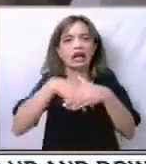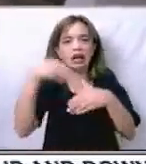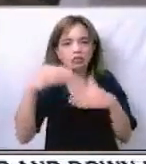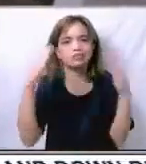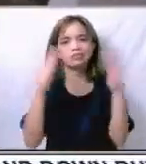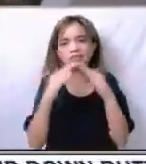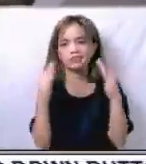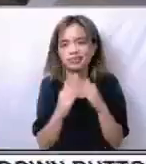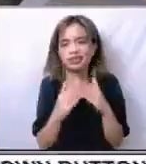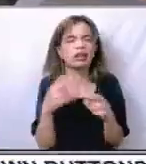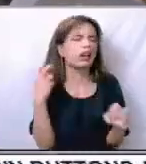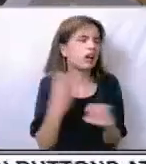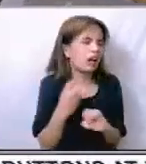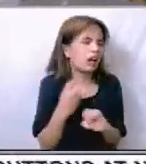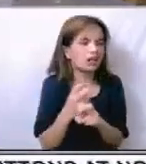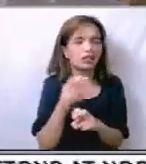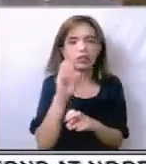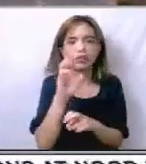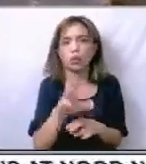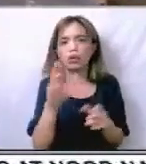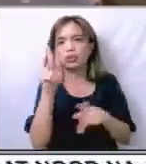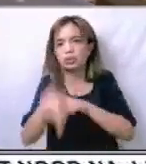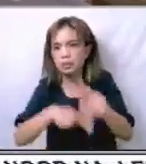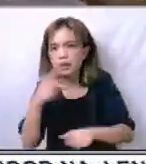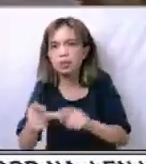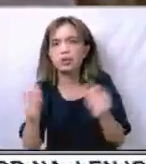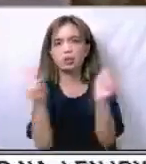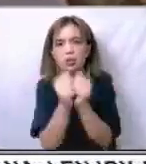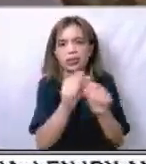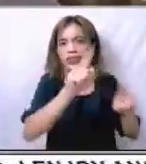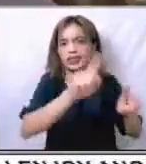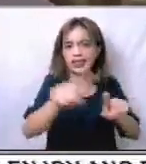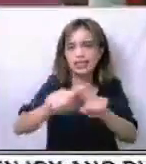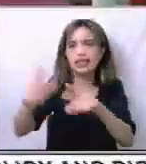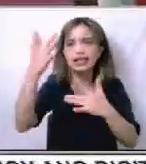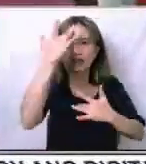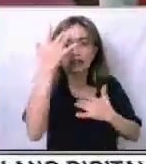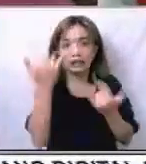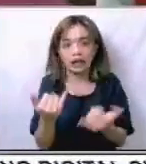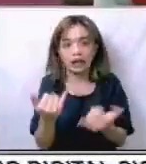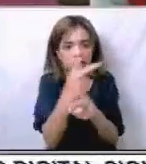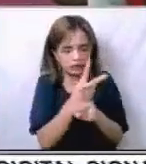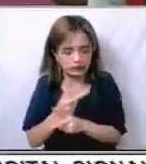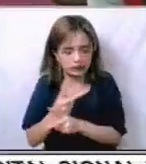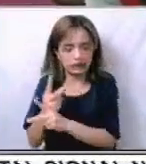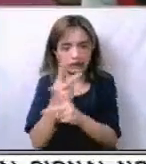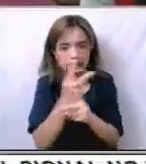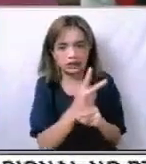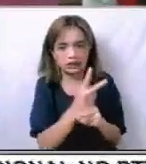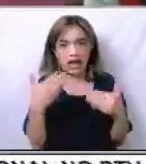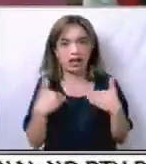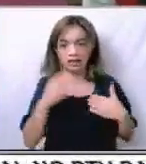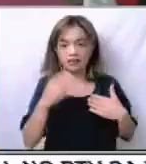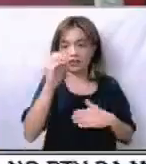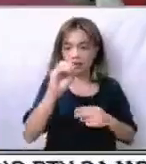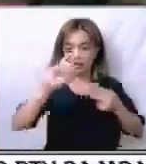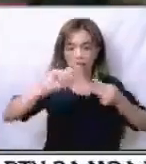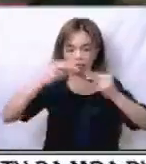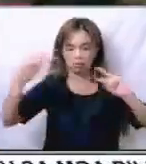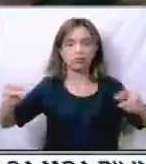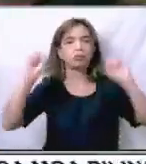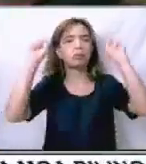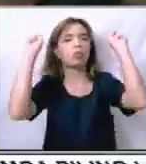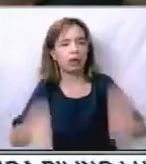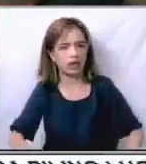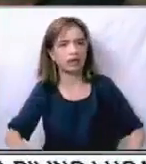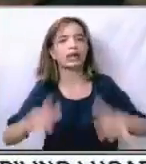bahay, hirap na, o yung may mga comorbidities na iniingatan natin ngayon na may Omicron variant, pwede, Dayan,